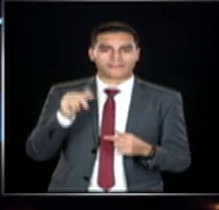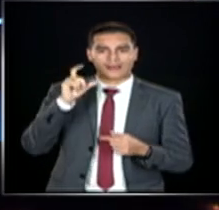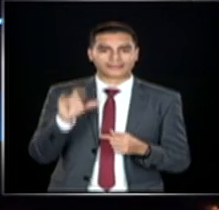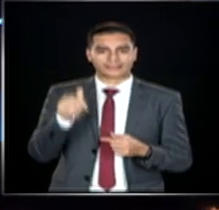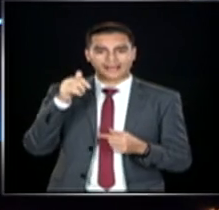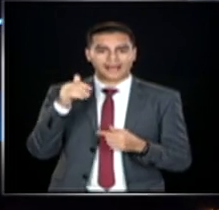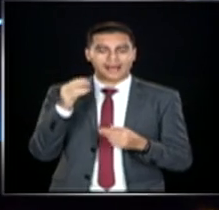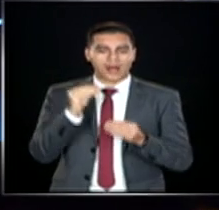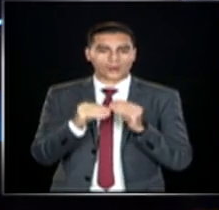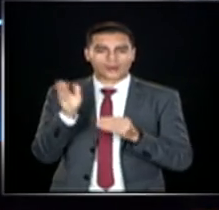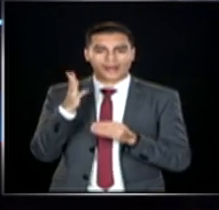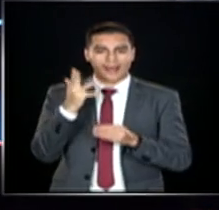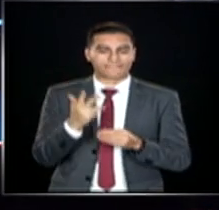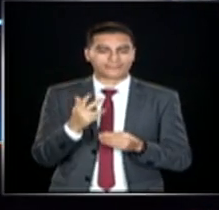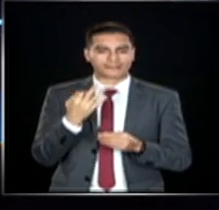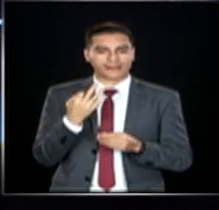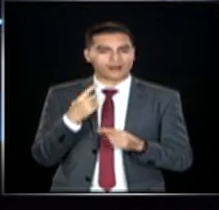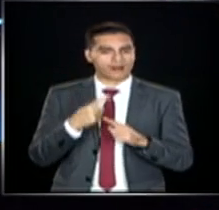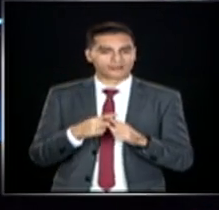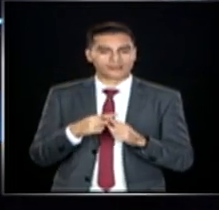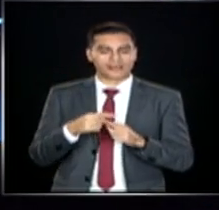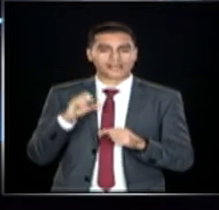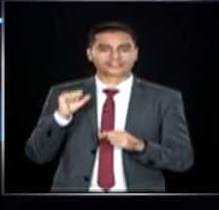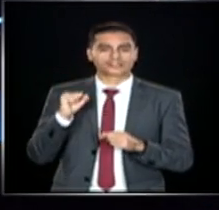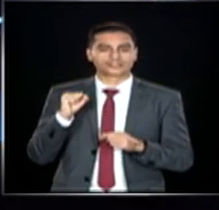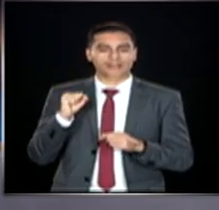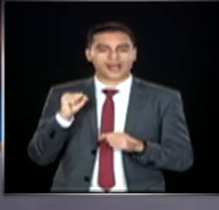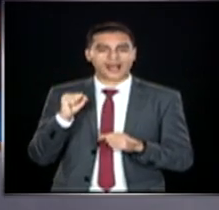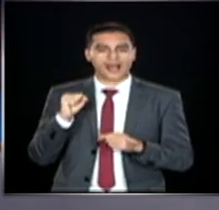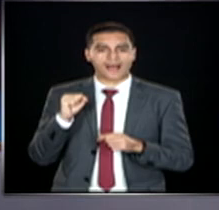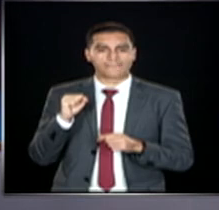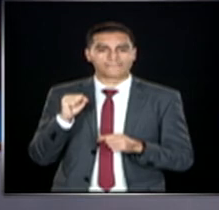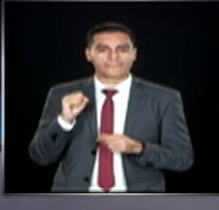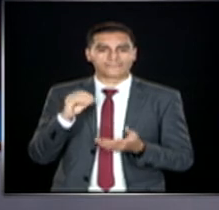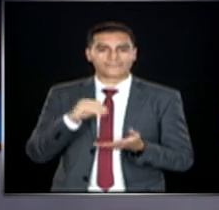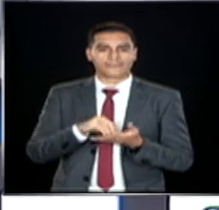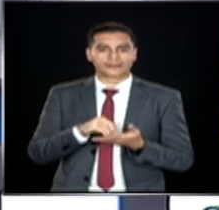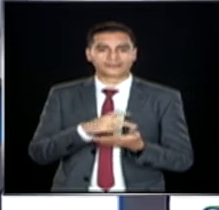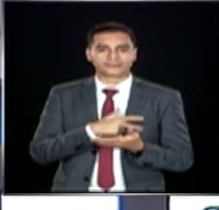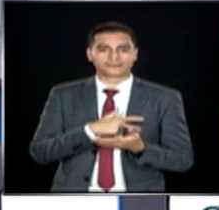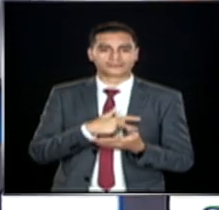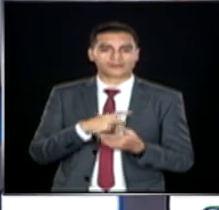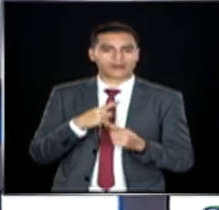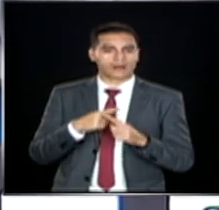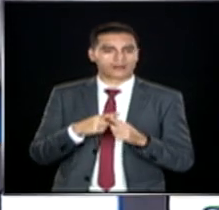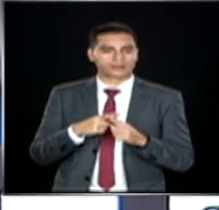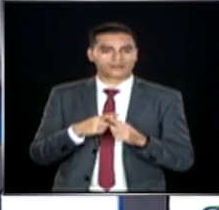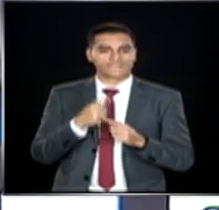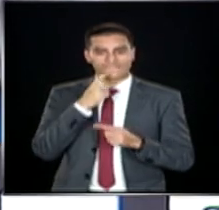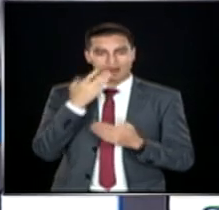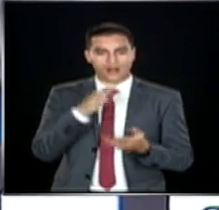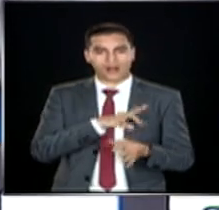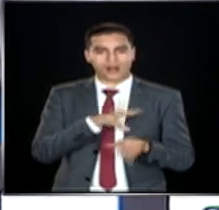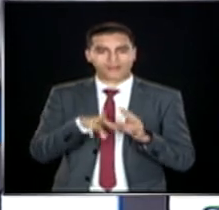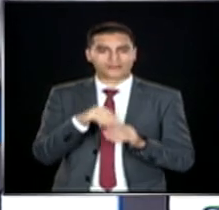3. غلط. ما هو الحزب الذي ساهم أندرو جاكسون في تأسيسه بأمريكا؟ حزب الجمهوري. غلط. فنانة راحلة